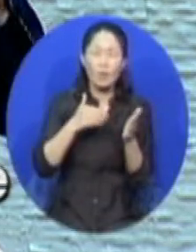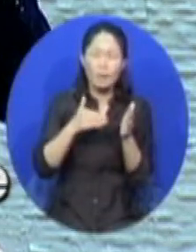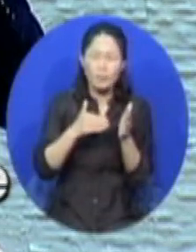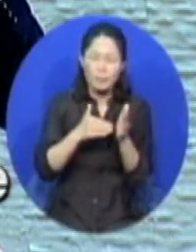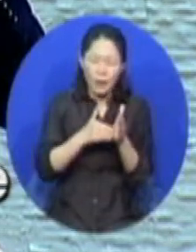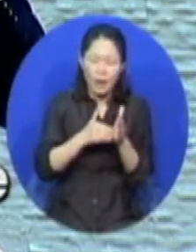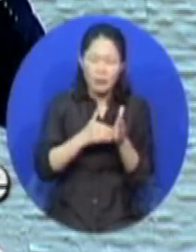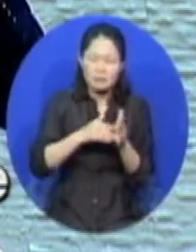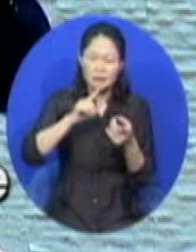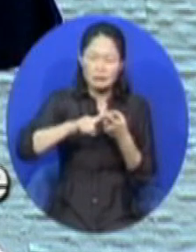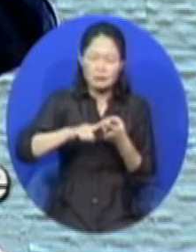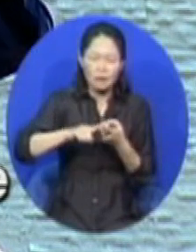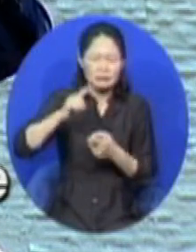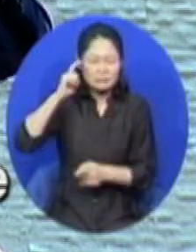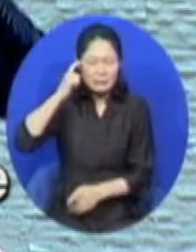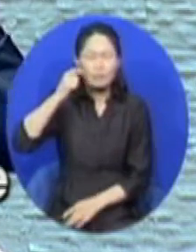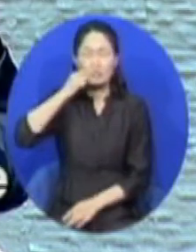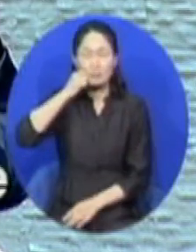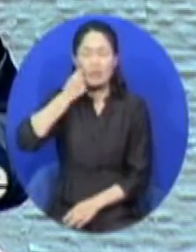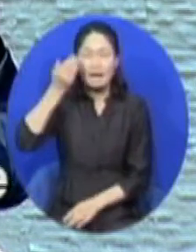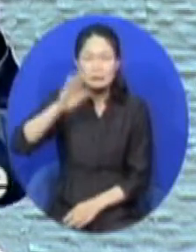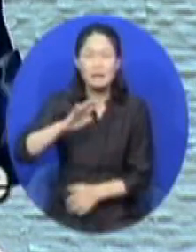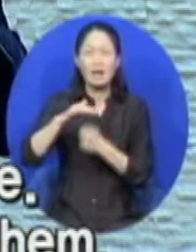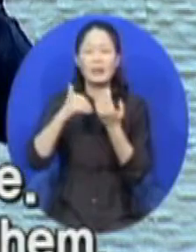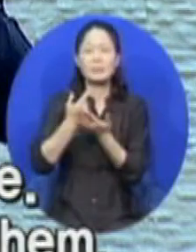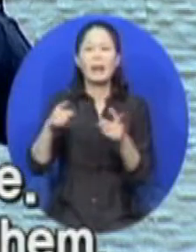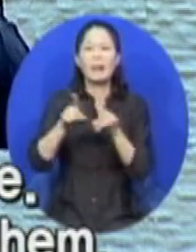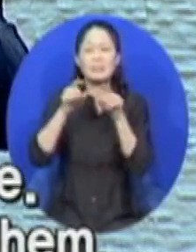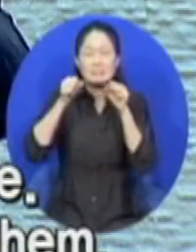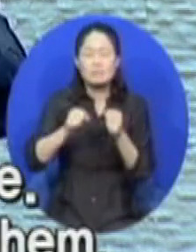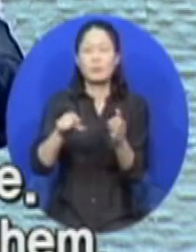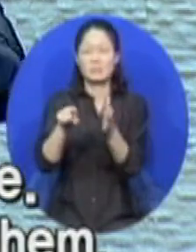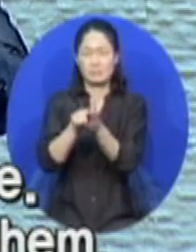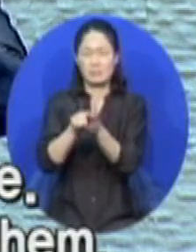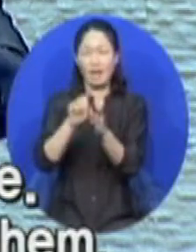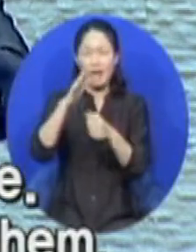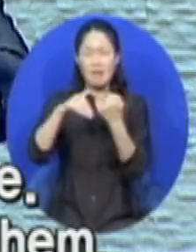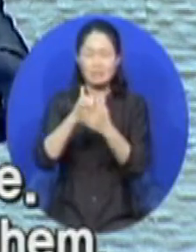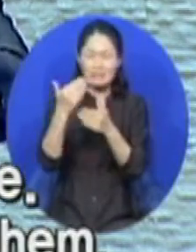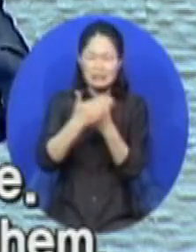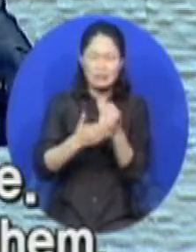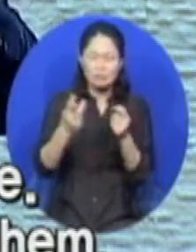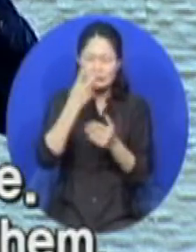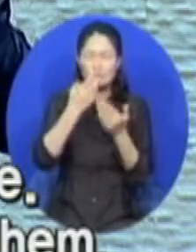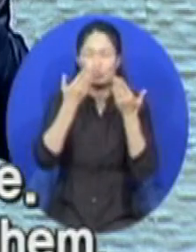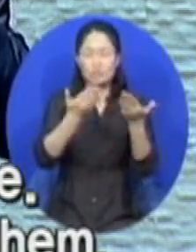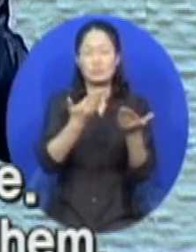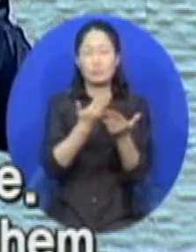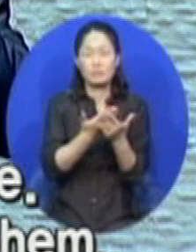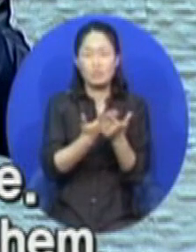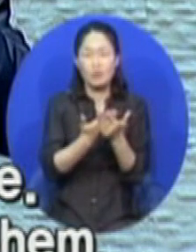하나님은 함께 하실 것을 믿습니다 하나님이 은혜로 지켜주세요 예수님께서 이 두 사람